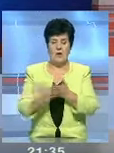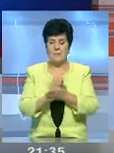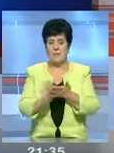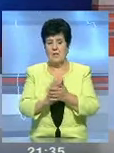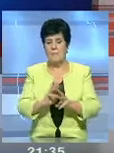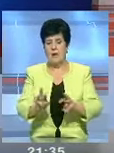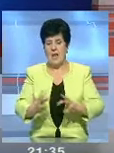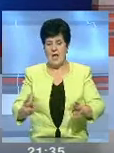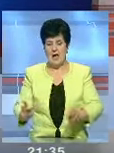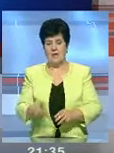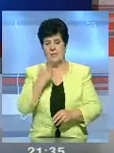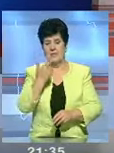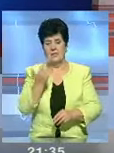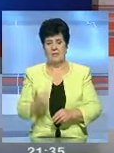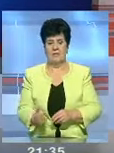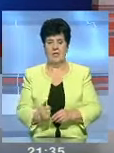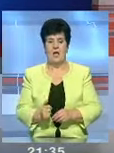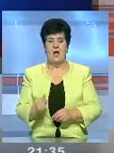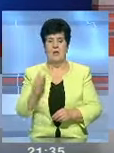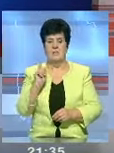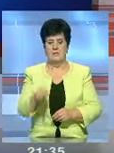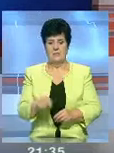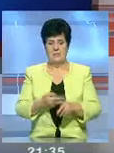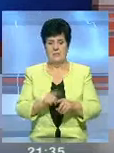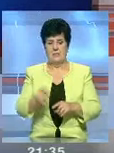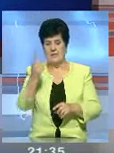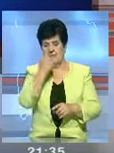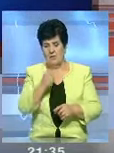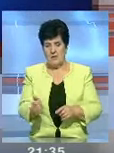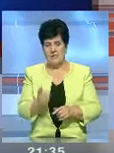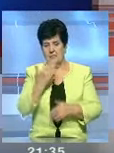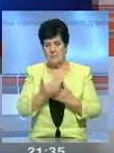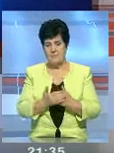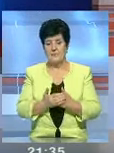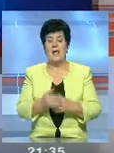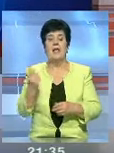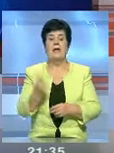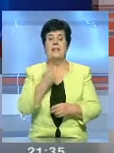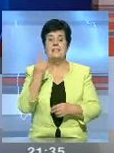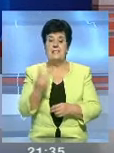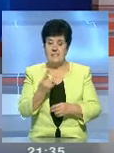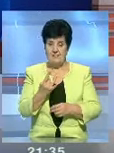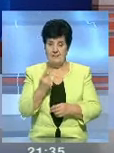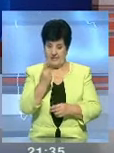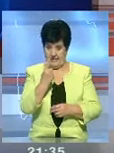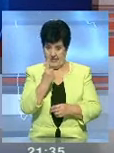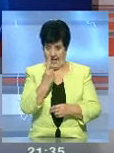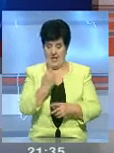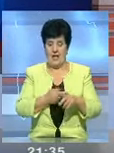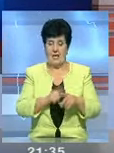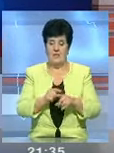свои типографии принадлежащие, через средства массовой информации принадлежащие. Я единственная, кто в этой кампании выхожу